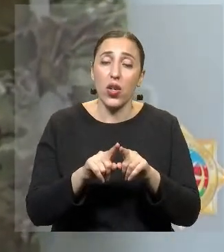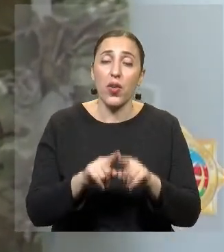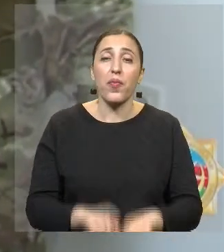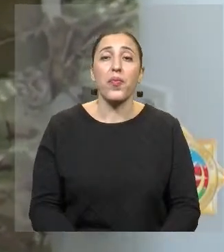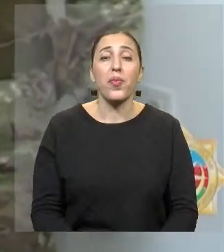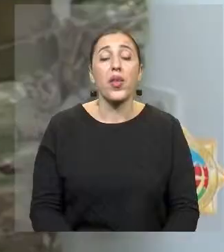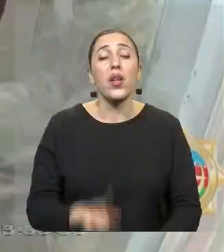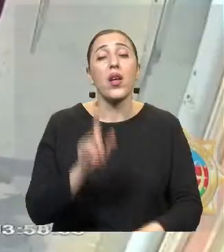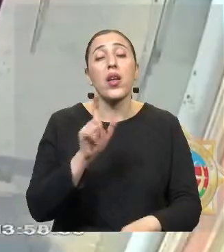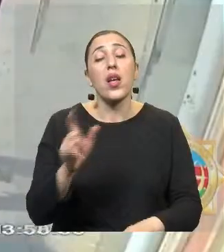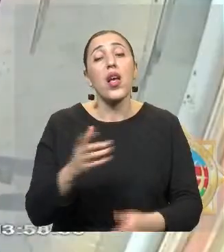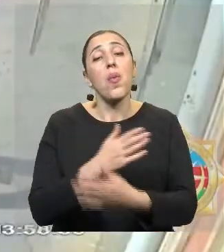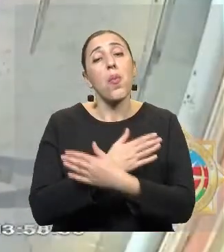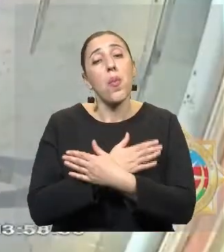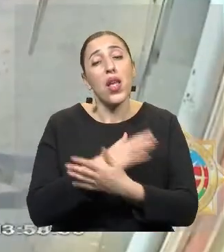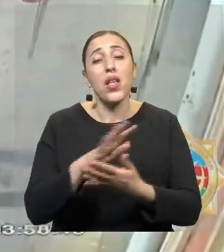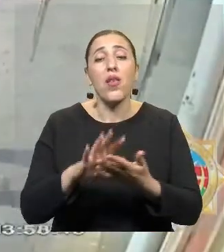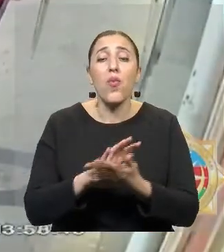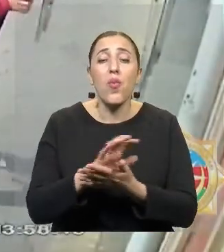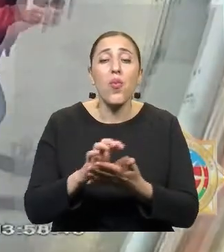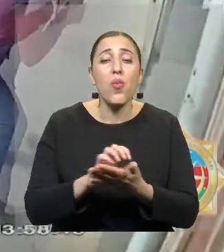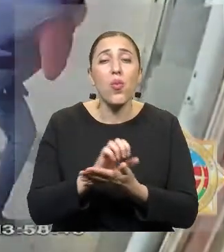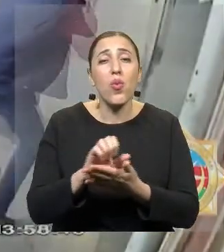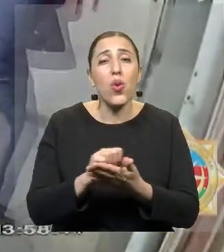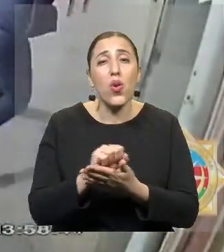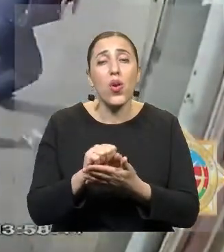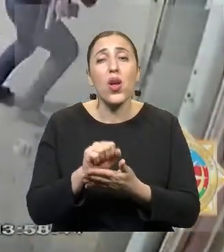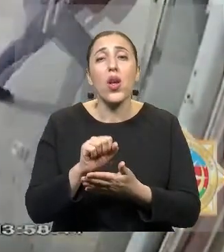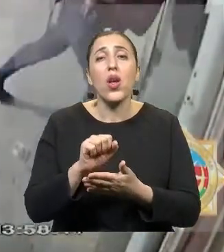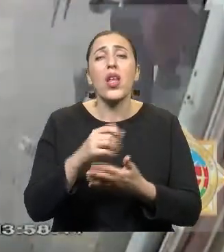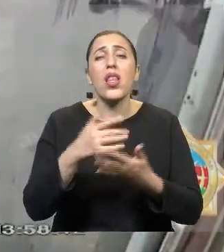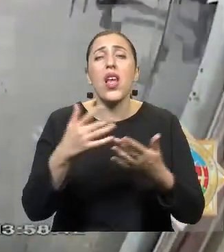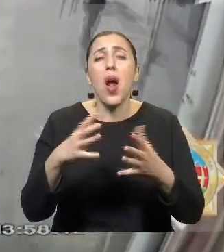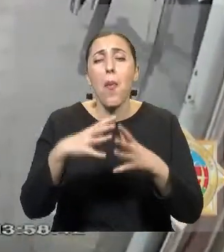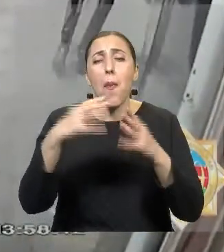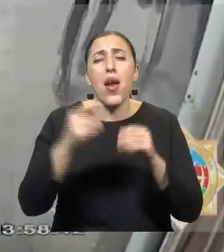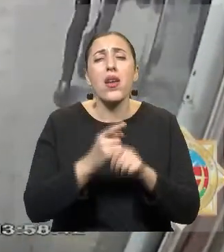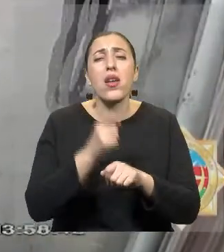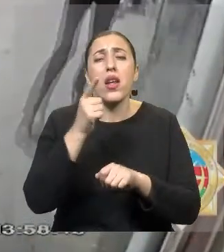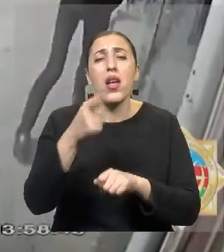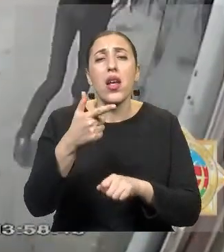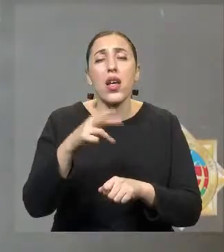մեզ թվով զոհերի և ավերացությունների հանգեցրած բալիստիկ և այլ հրդիրներով